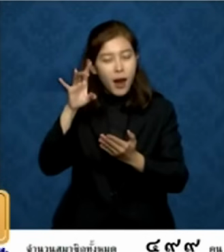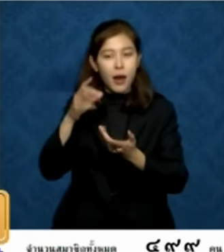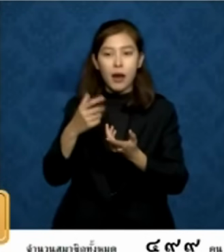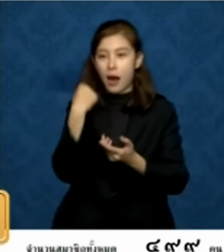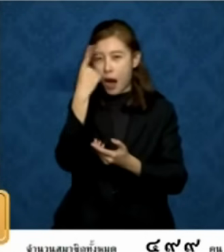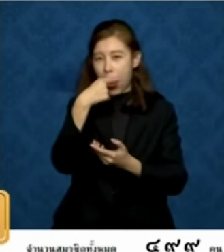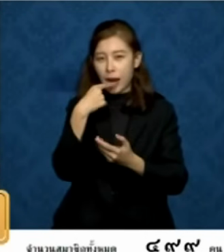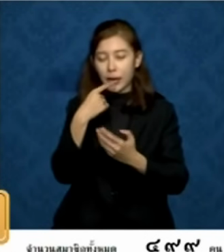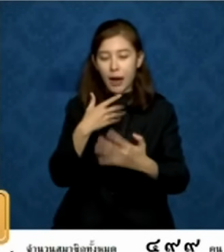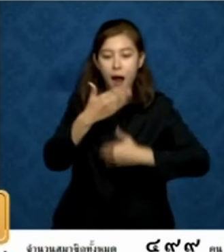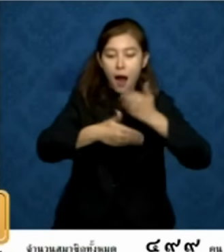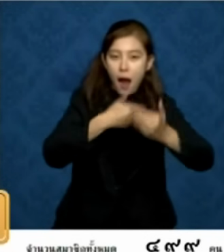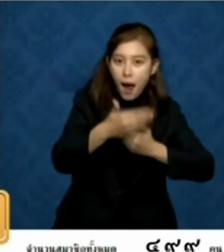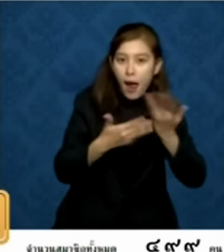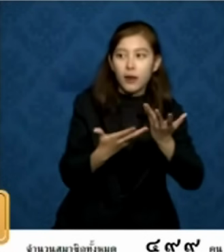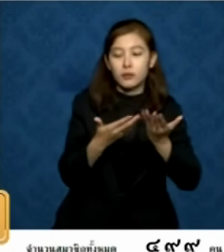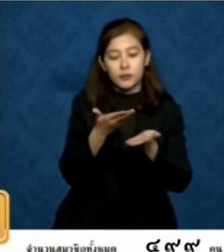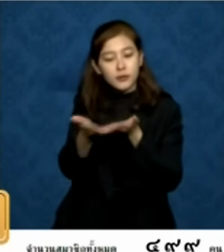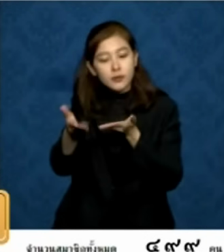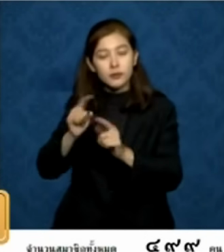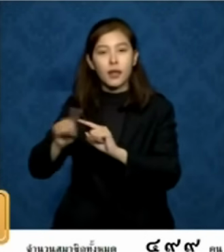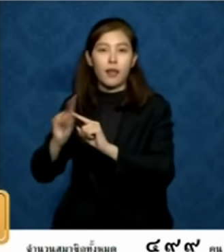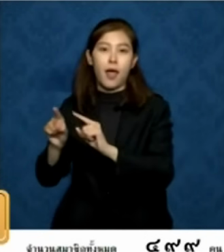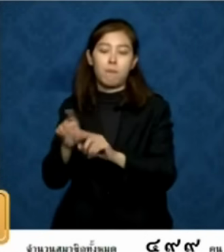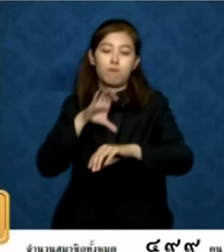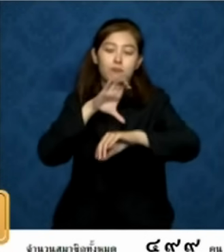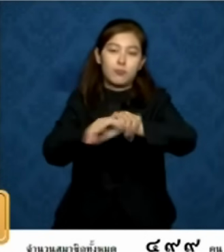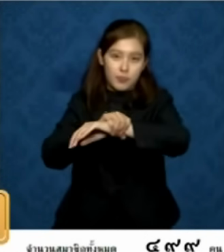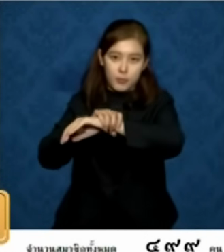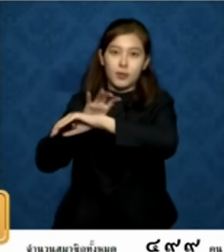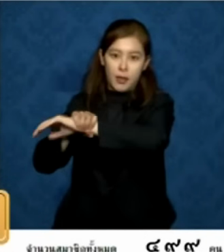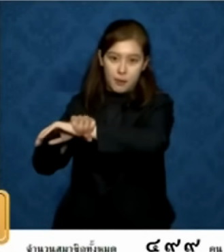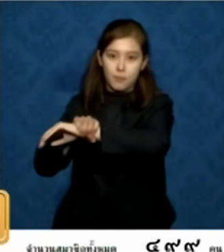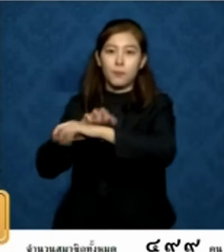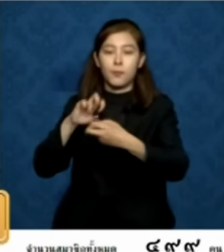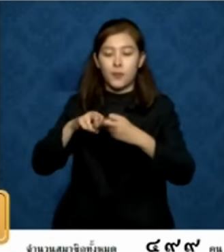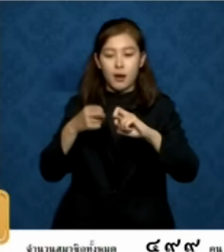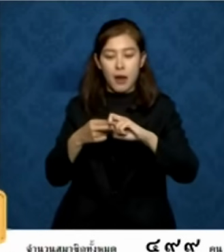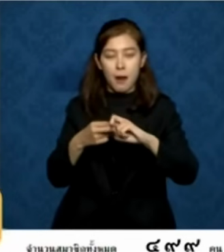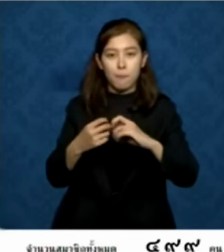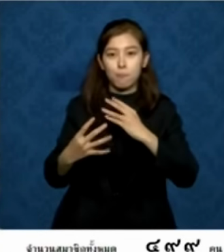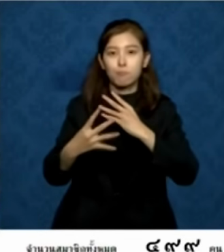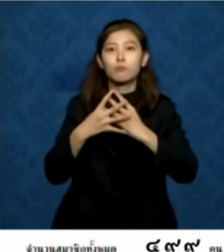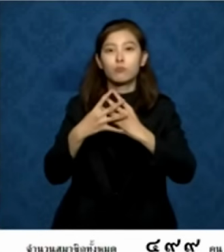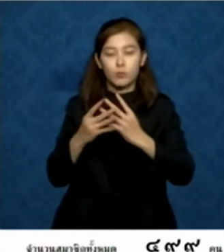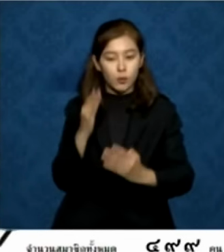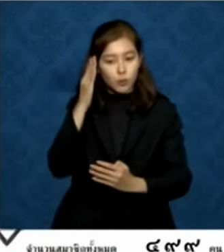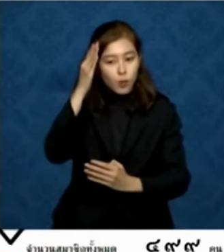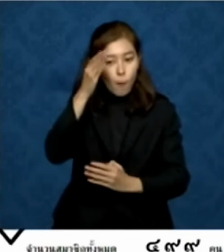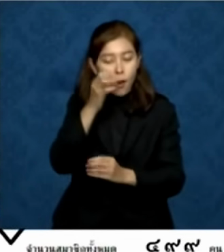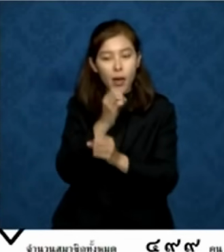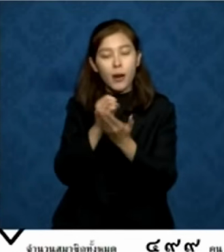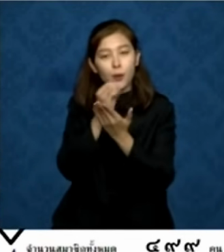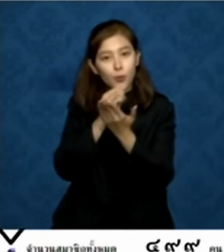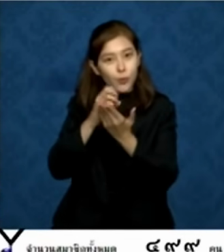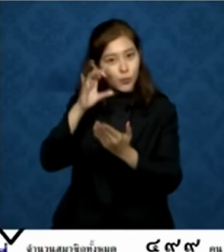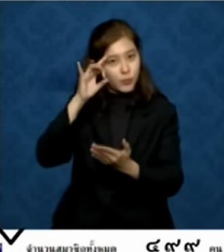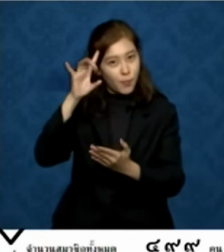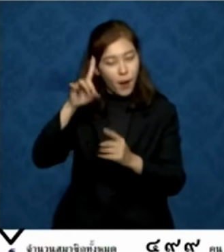ค้าแล้วเจ้าหน้าที่รัฐที่เกี่ยวข้องทำให้ยาเสพติดไม่สามารถแพร่ระบาดในประเทศไทย